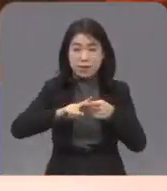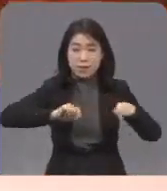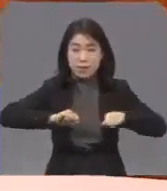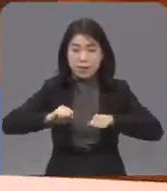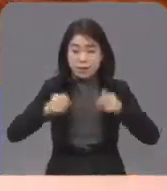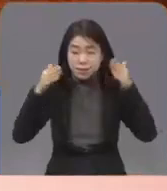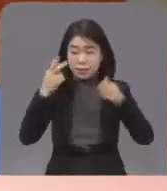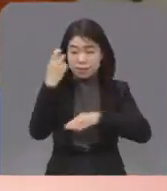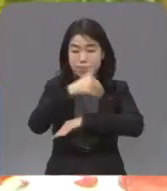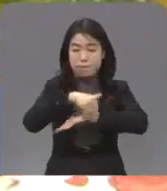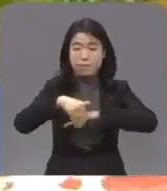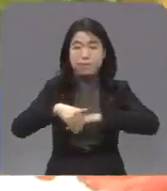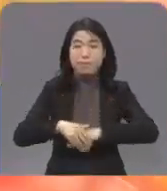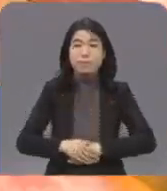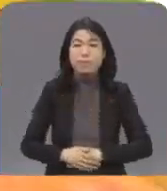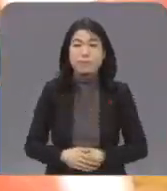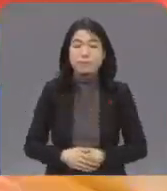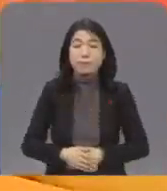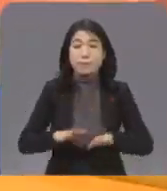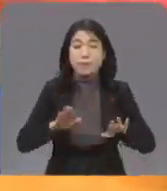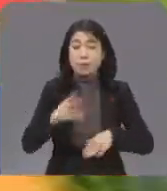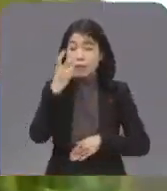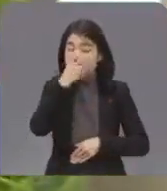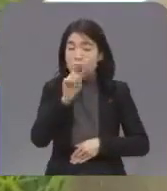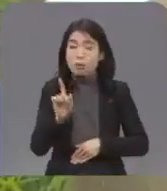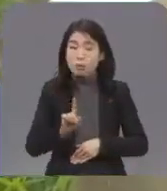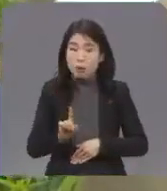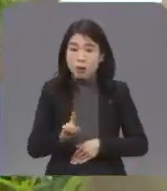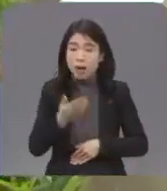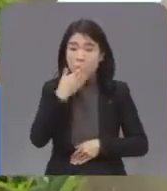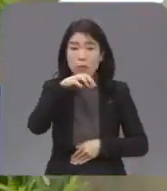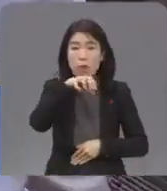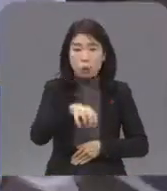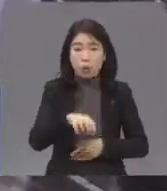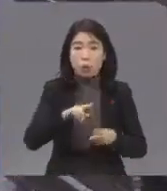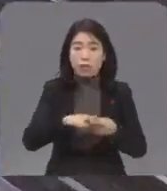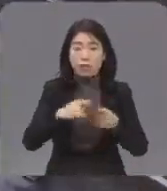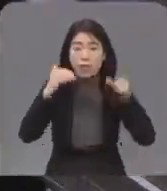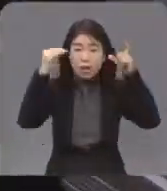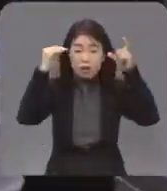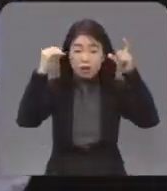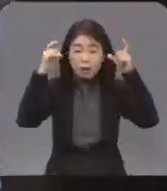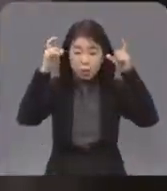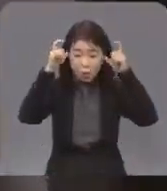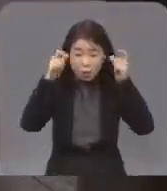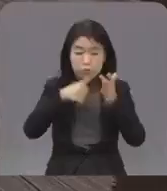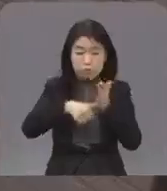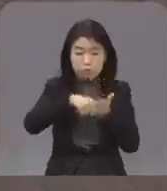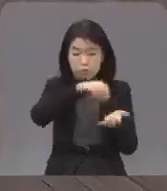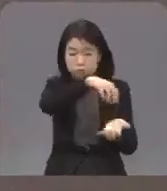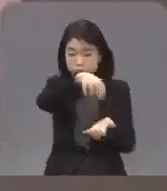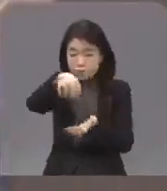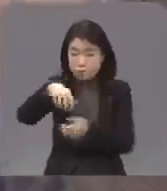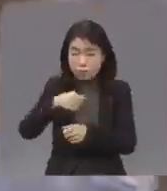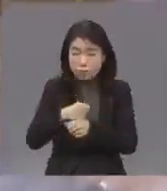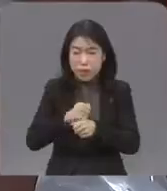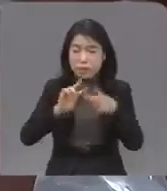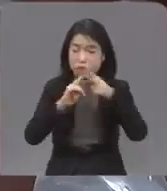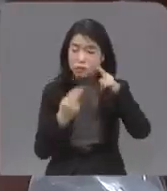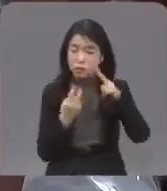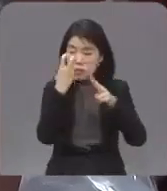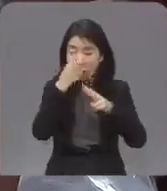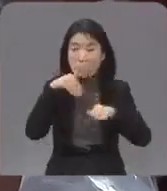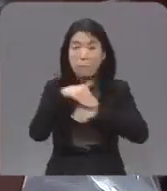집중 단속할 계획입니다. 이번 단속은 음식점 등에서 소고기를 수거해서 유전자 검사 등을 하는